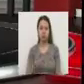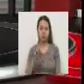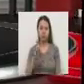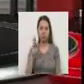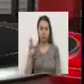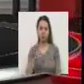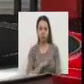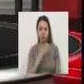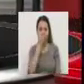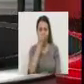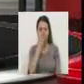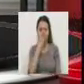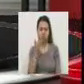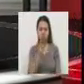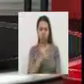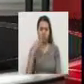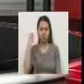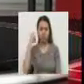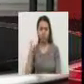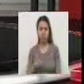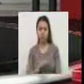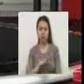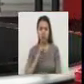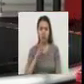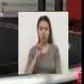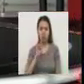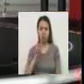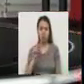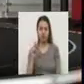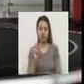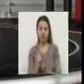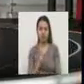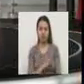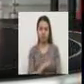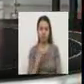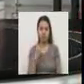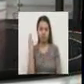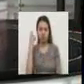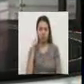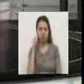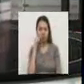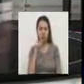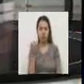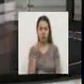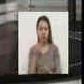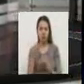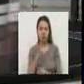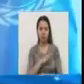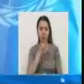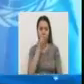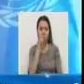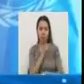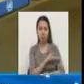Нұрсұлтан Назарбаев Польша республикасының президенті Анджей Дудамен кездесті. Мемлекет басшысы әңгіме барысында Анджей Дуданы